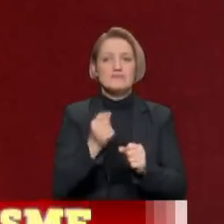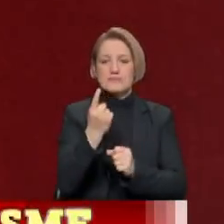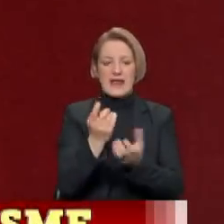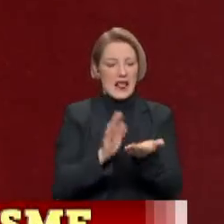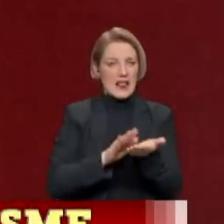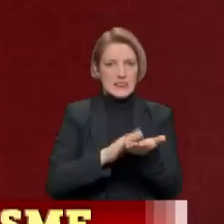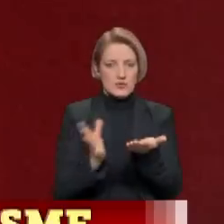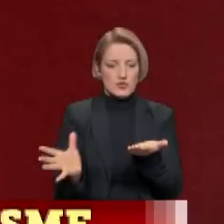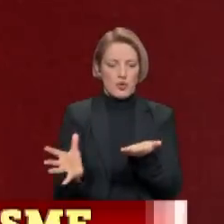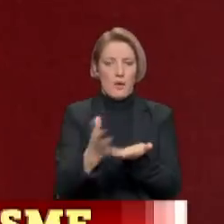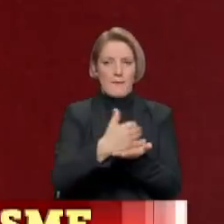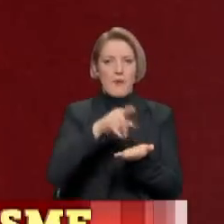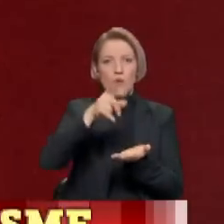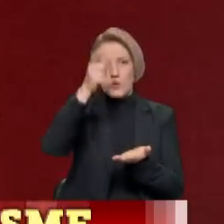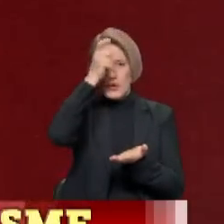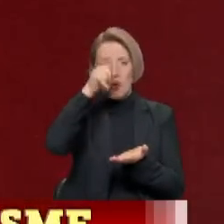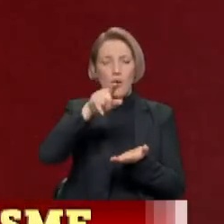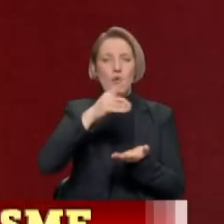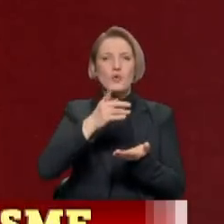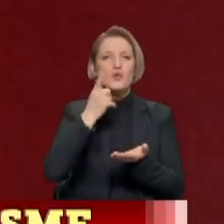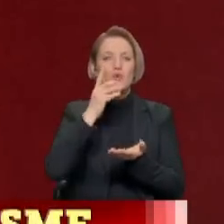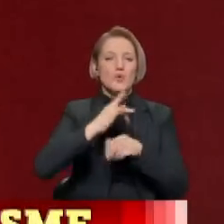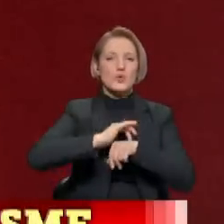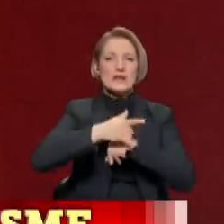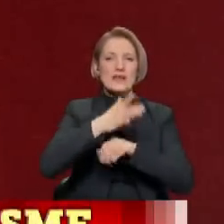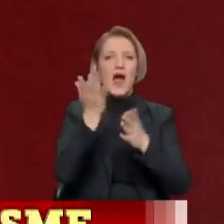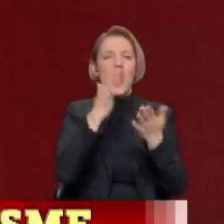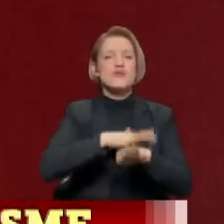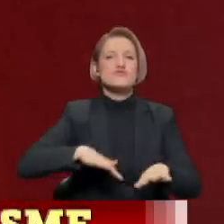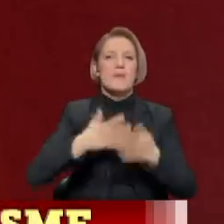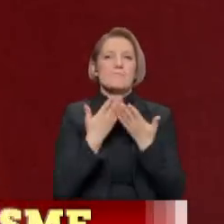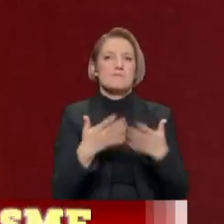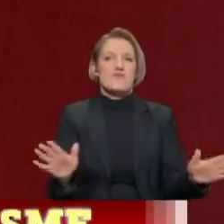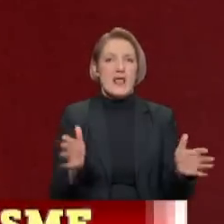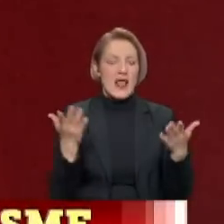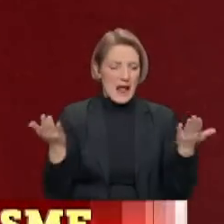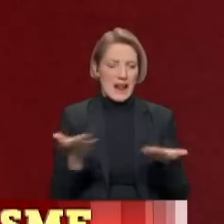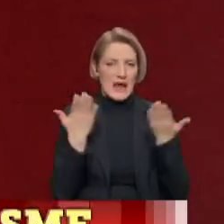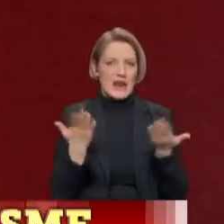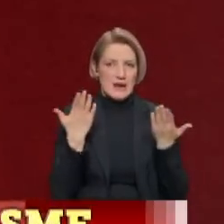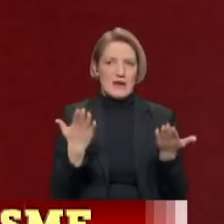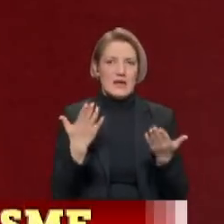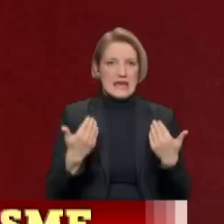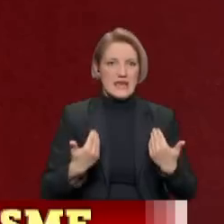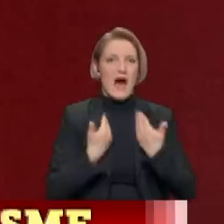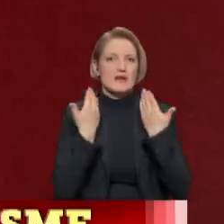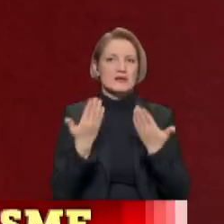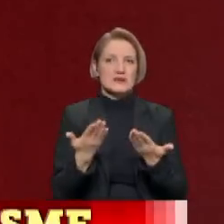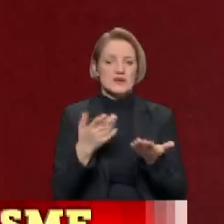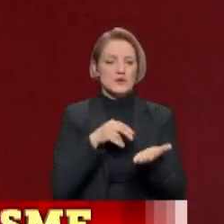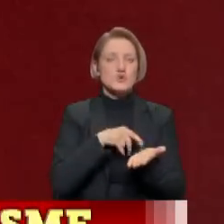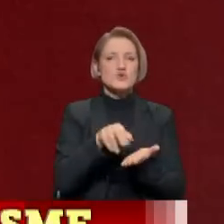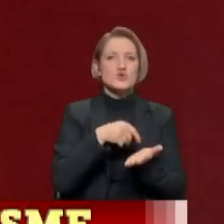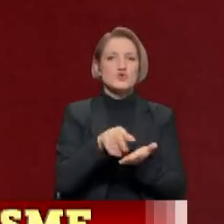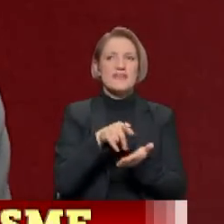elde toplanırsa o ülkede her şey mahvolur. Hele hele diyor kitabı devamında, hele hele diyor yargı